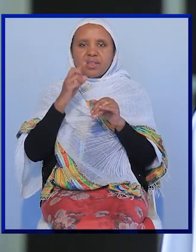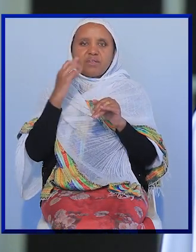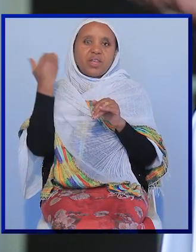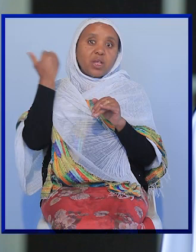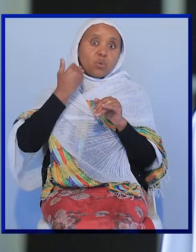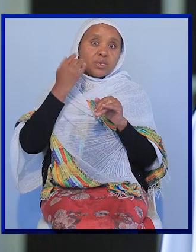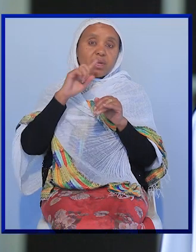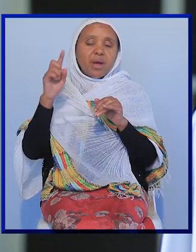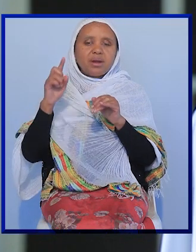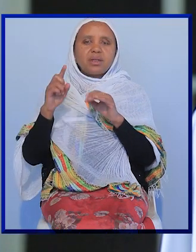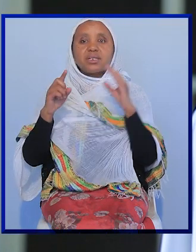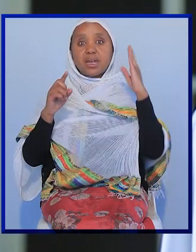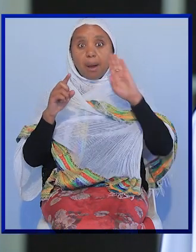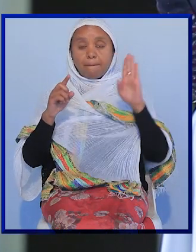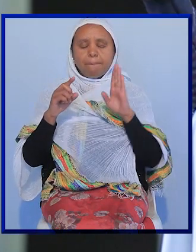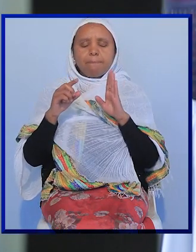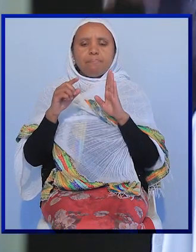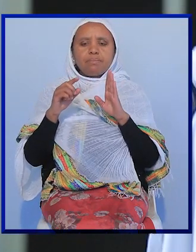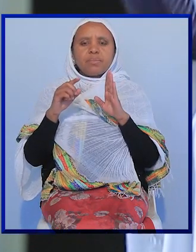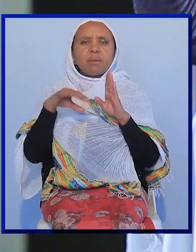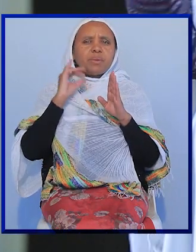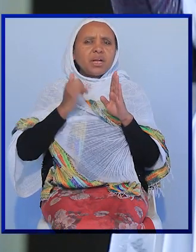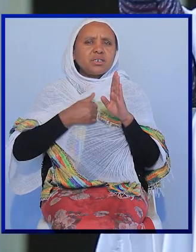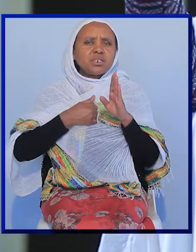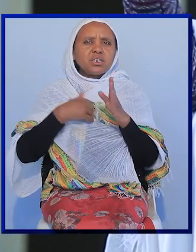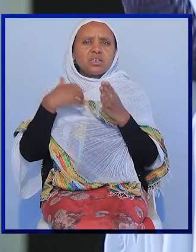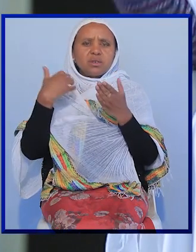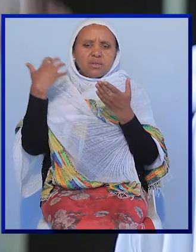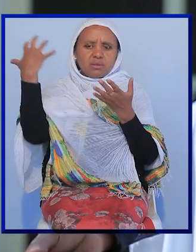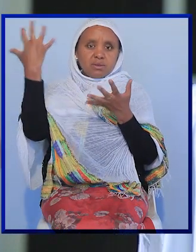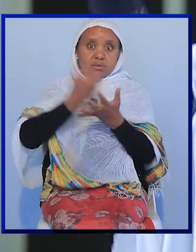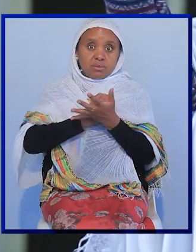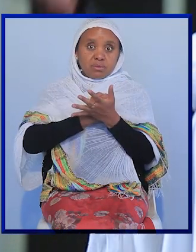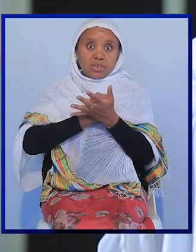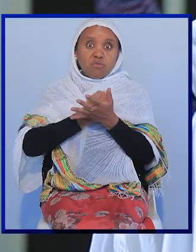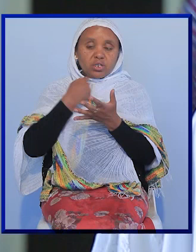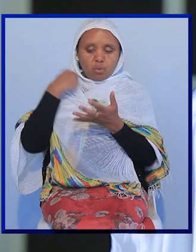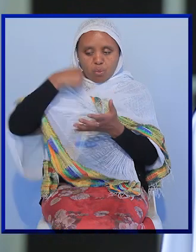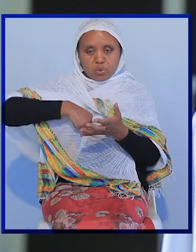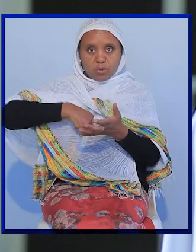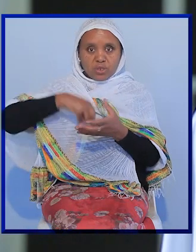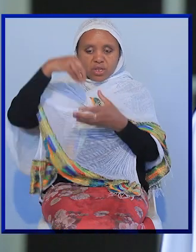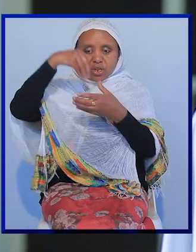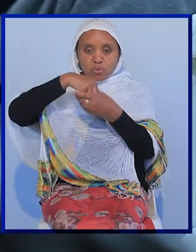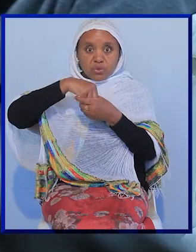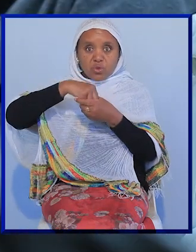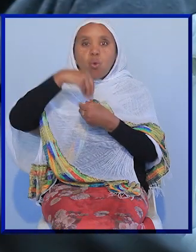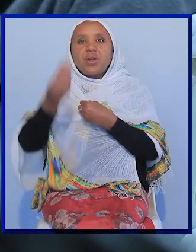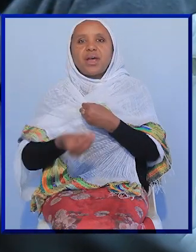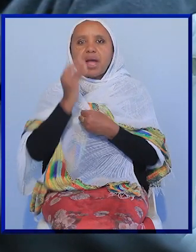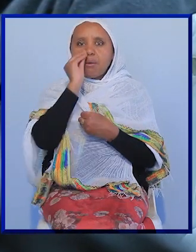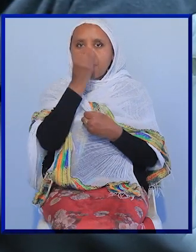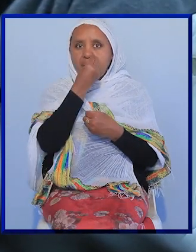ዘጸጋም በስደቷ ጊዜ እመቤታችንን አግኝተው ሊዘርፏት ቦርሷን ሲበረብሩ ከቦርሷ ውስጥ የወደቀ አበባ ብለው ይገልጹታል።